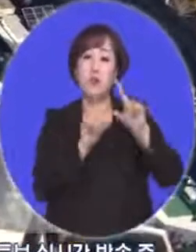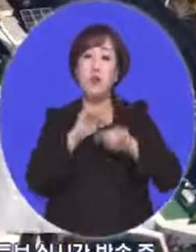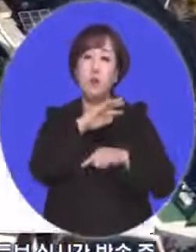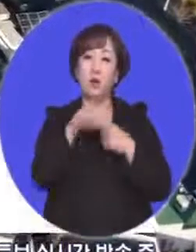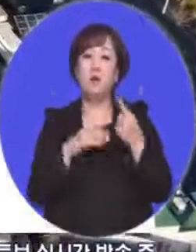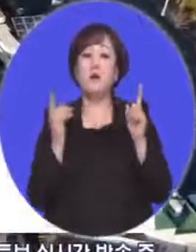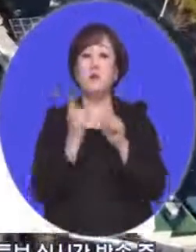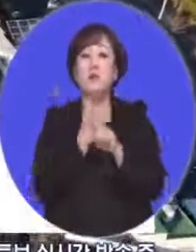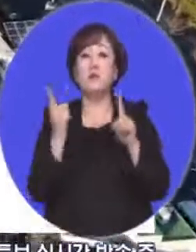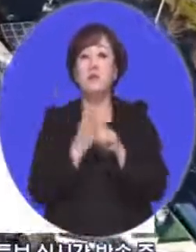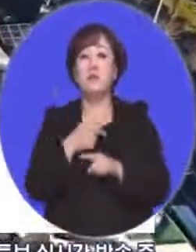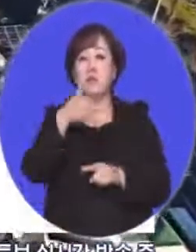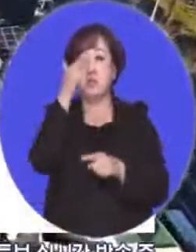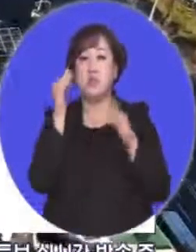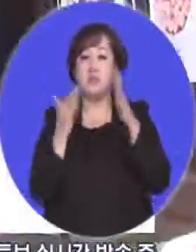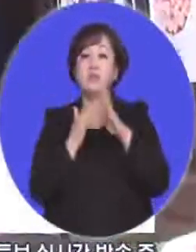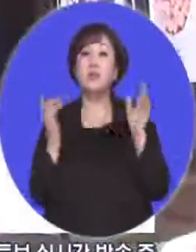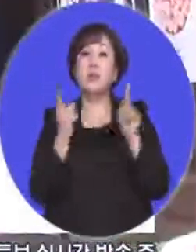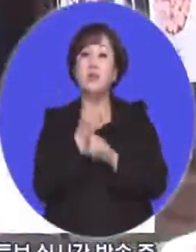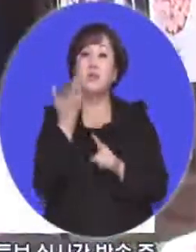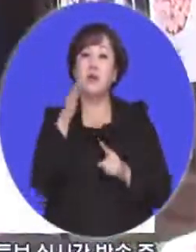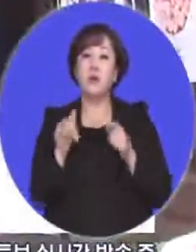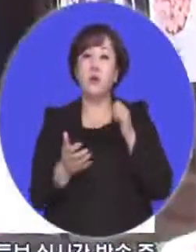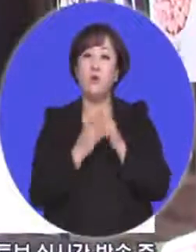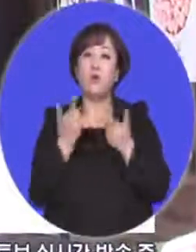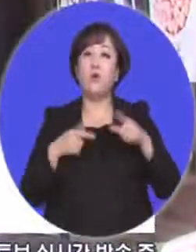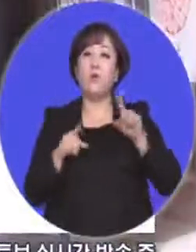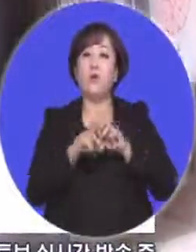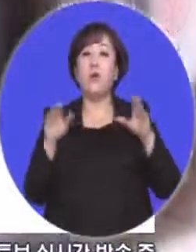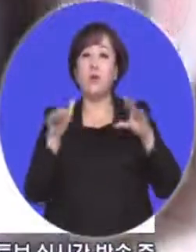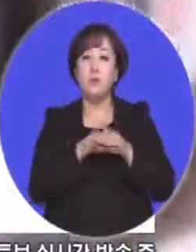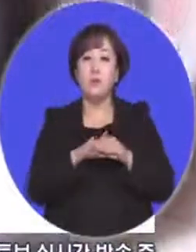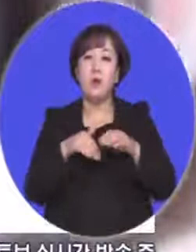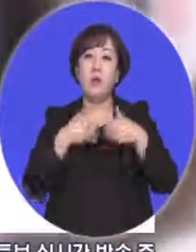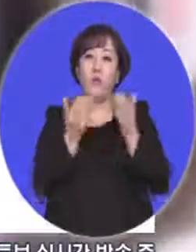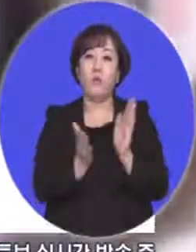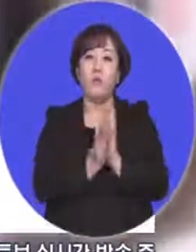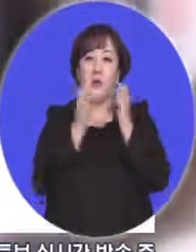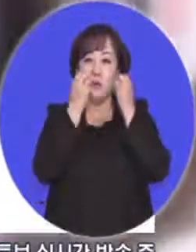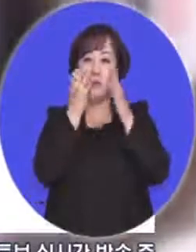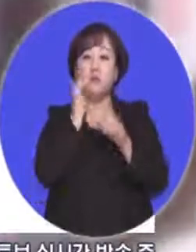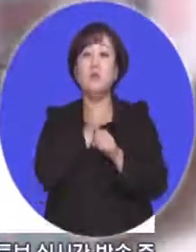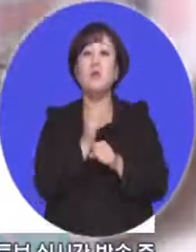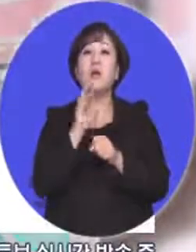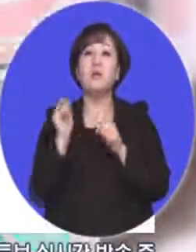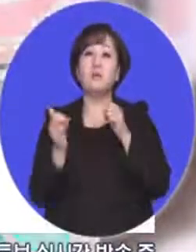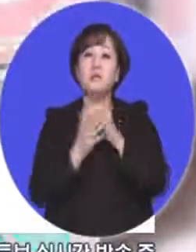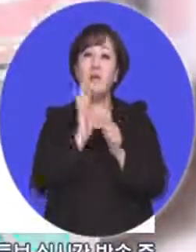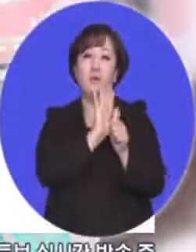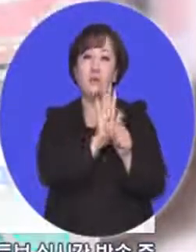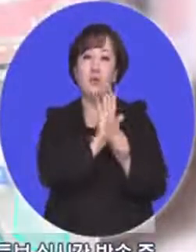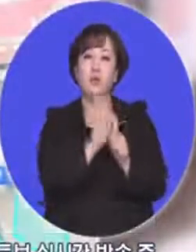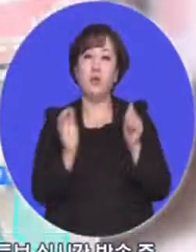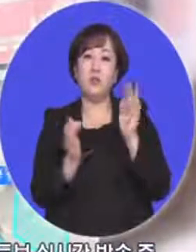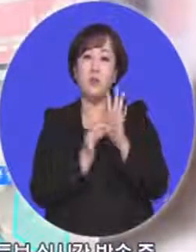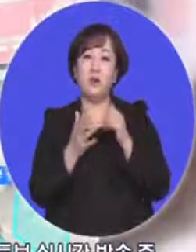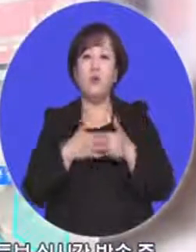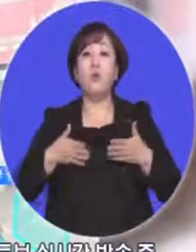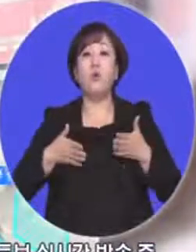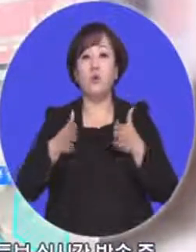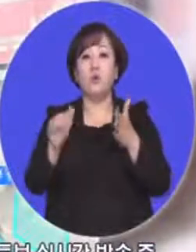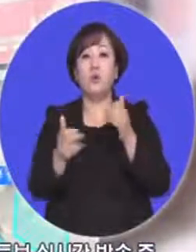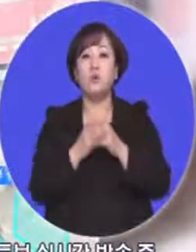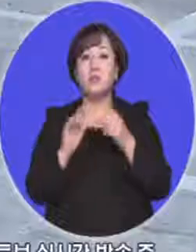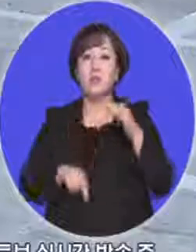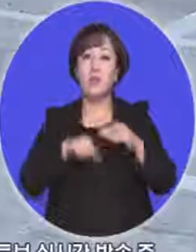위해 노후주택을 정비하고 복합문화광장을 조성해 신규 창업자를 지원합니다. 주거지역과 상업도로에는 건물